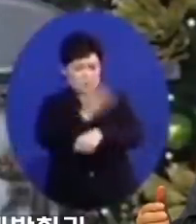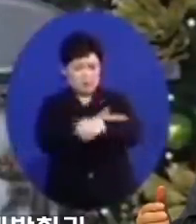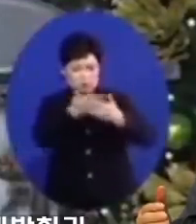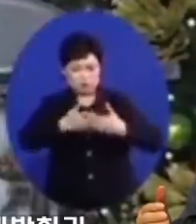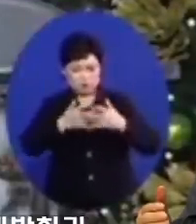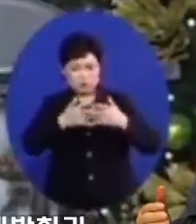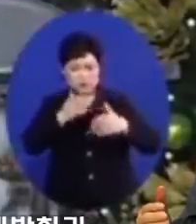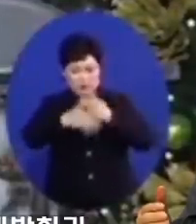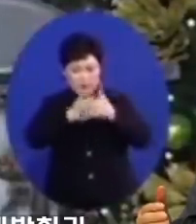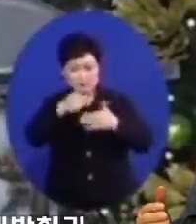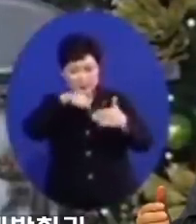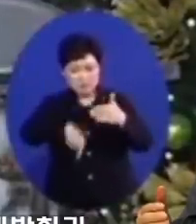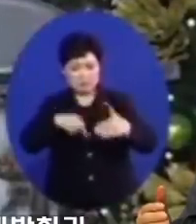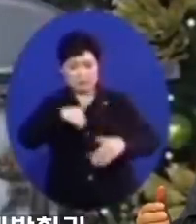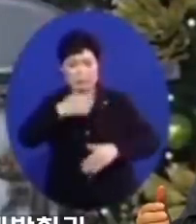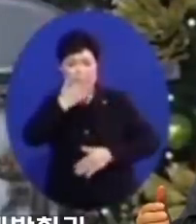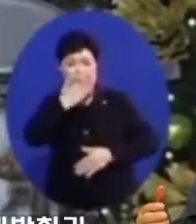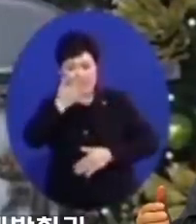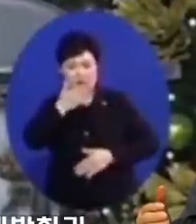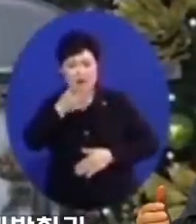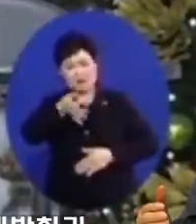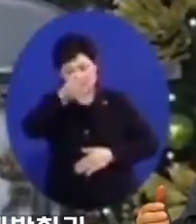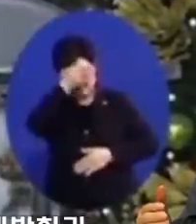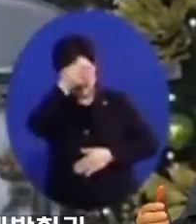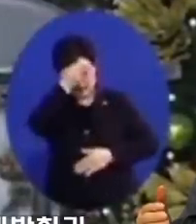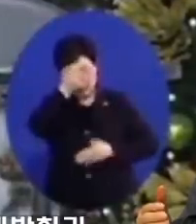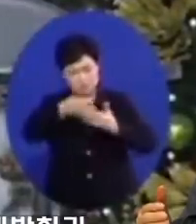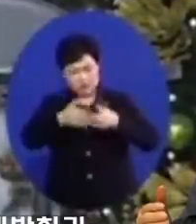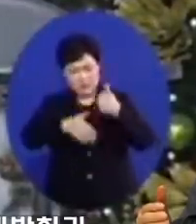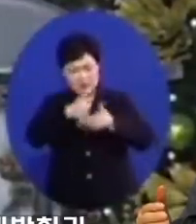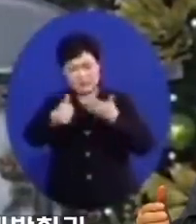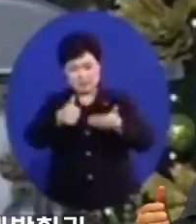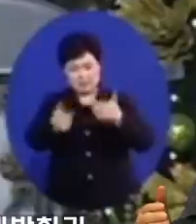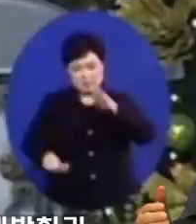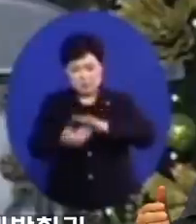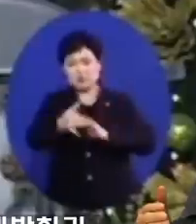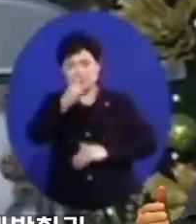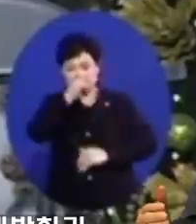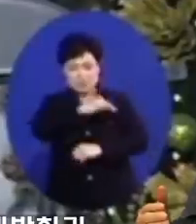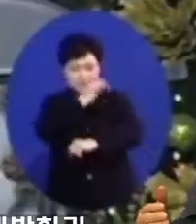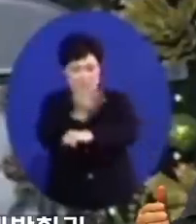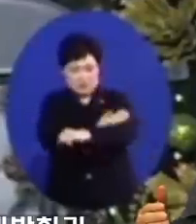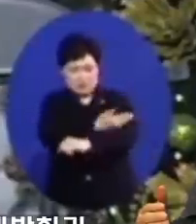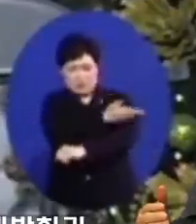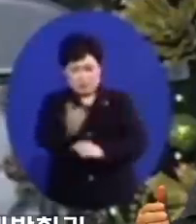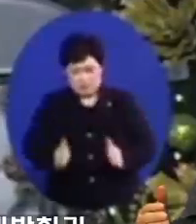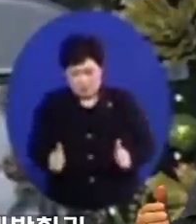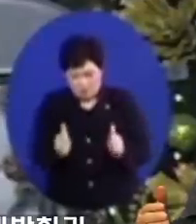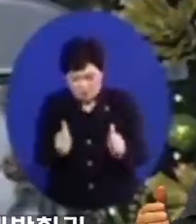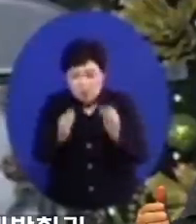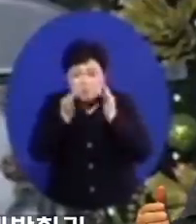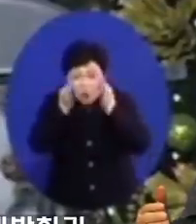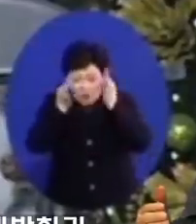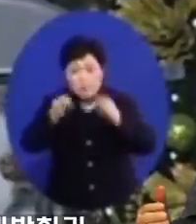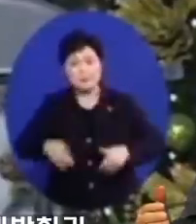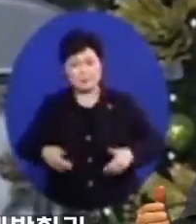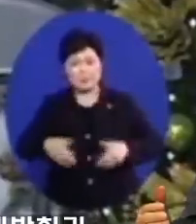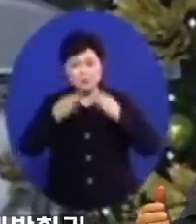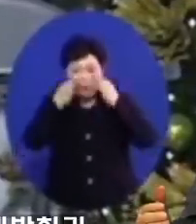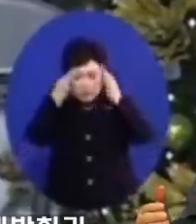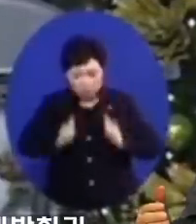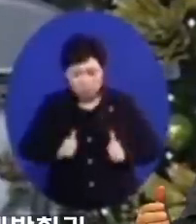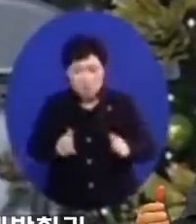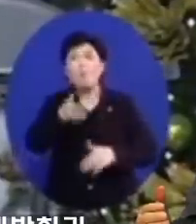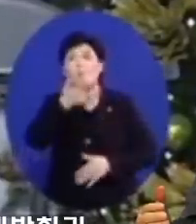하나님이 우리에게 재간을 주셨으면 그걸 이룰 수 있도록 능력을 주셨기 때문에 필사적으로 노력해야 되는 것입니다. 노력하고 애쓰지